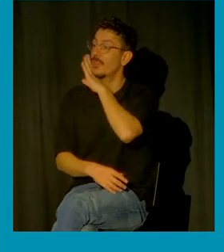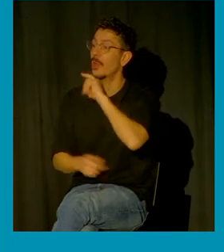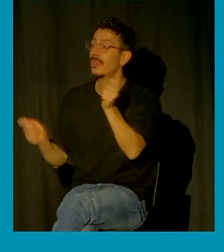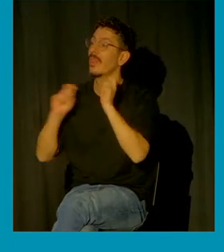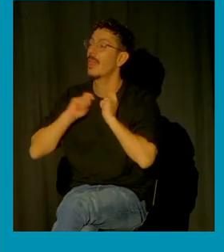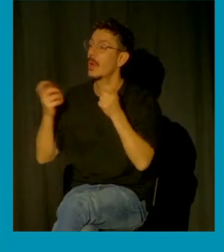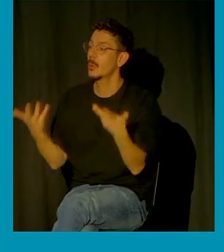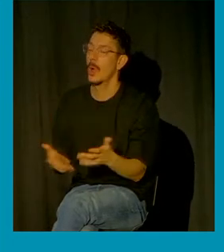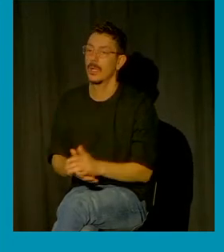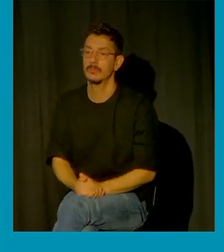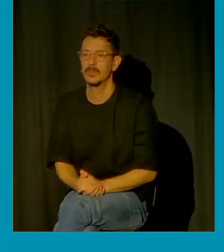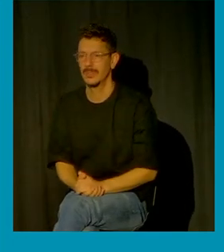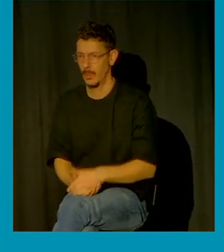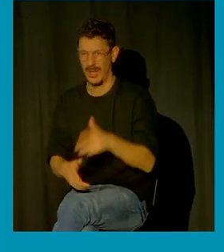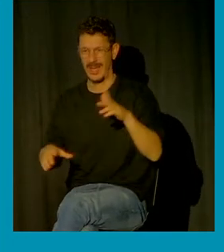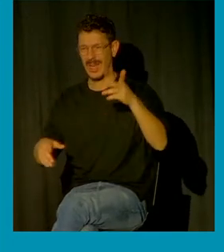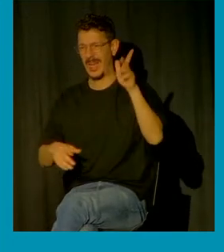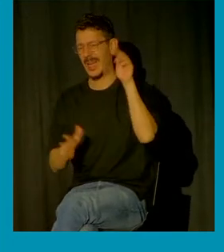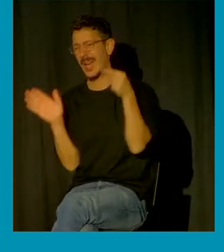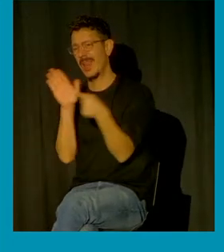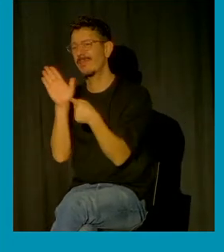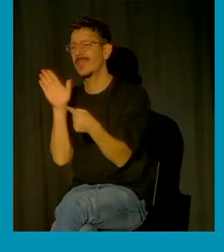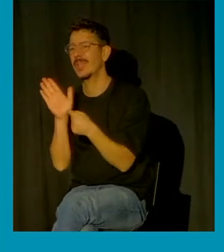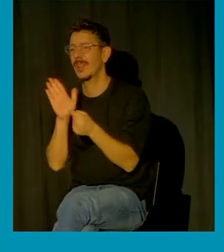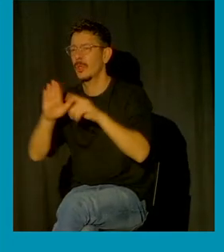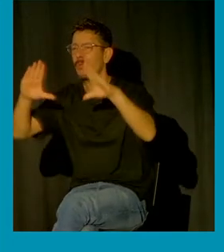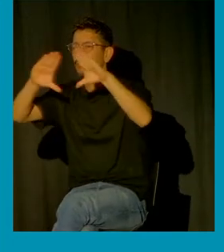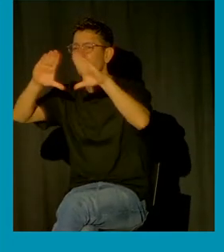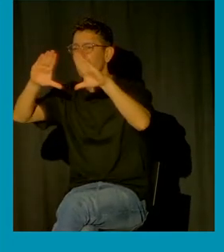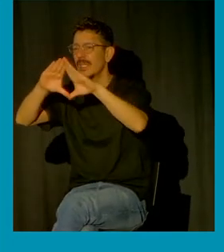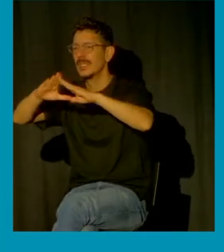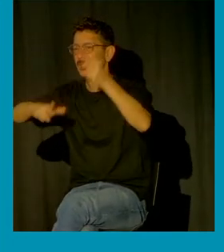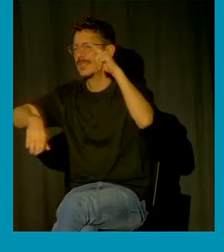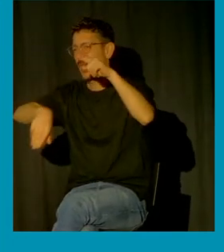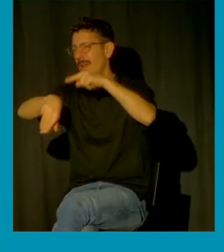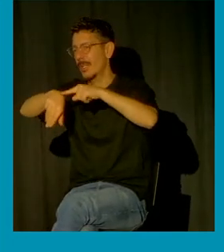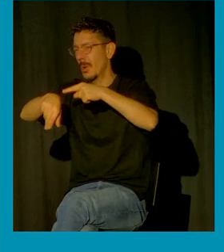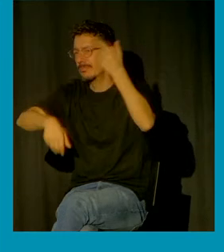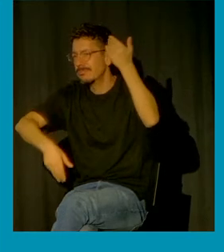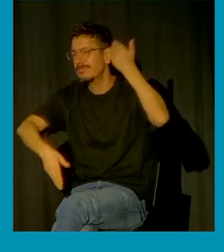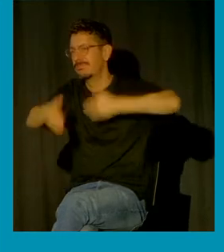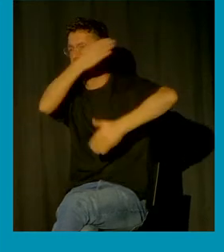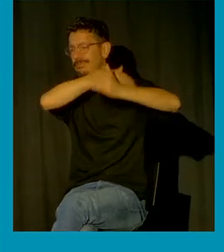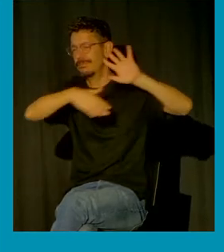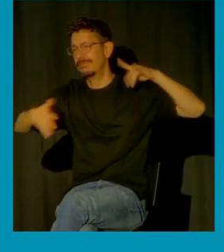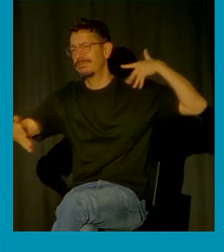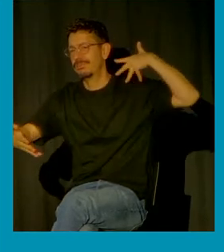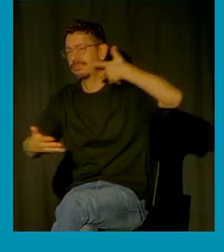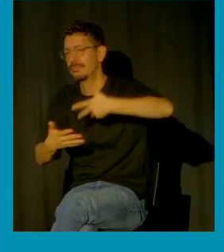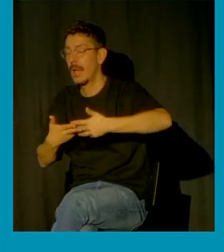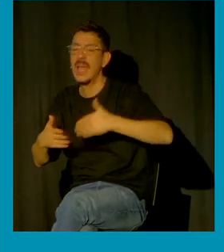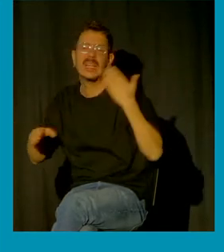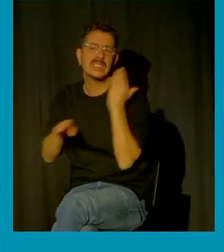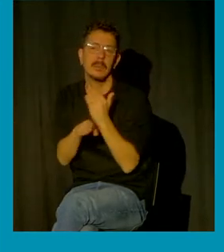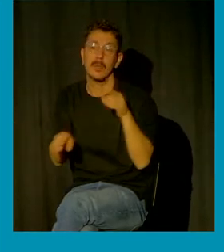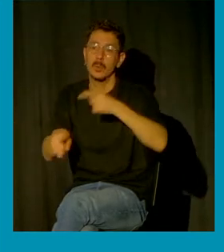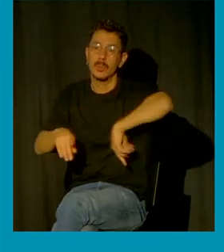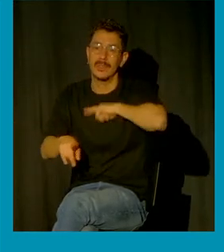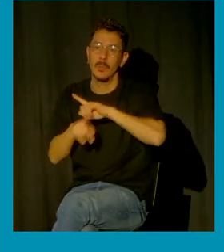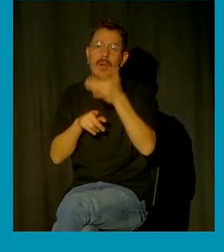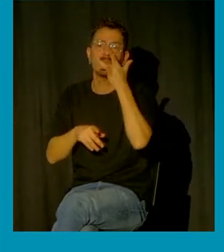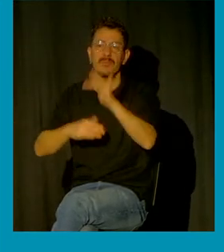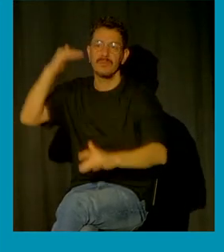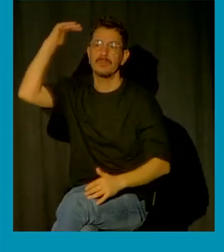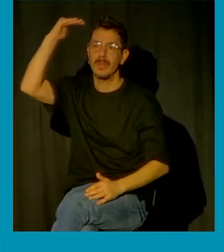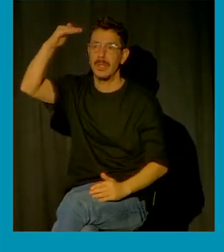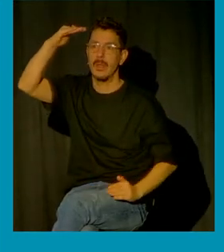reivindicació feminista sempre hem estat diguem-ne amb aquesta espècie o sostre de vidre o terra enganxós